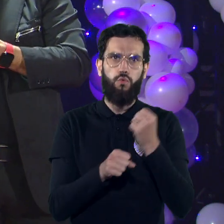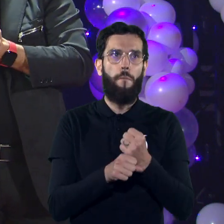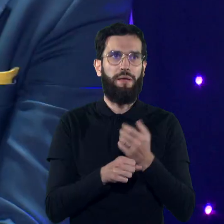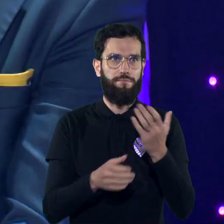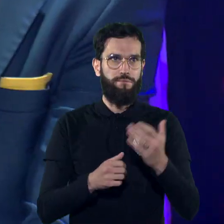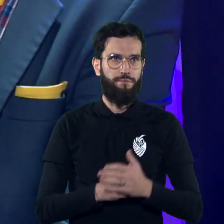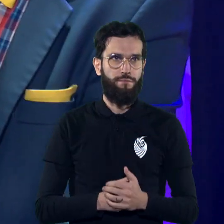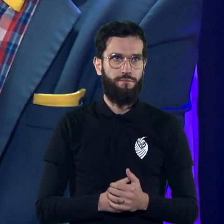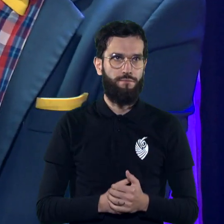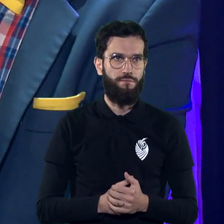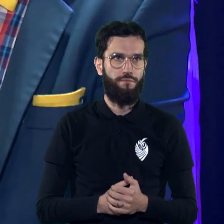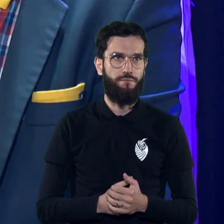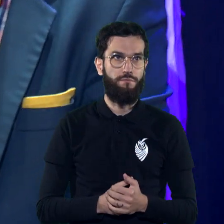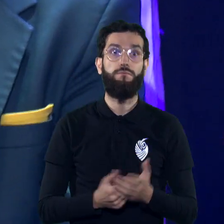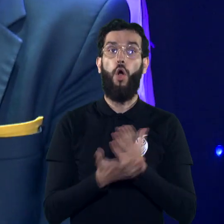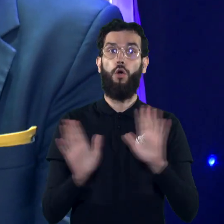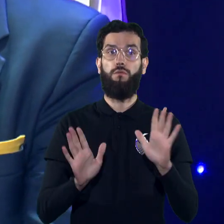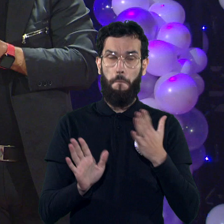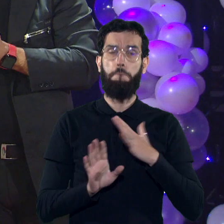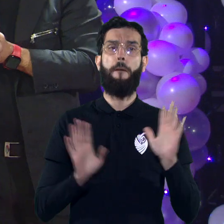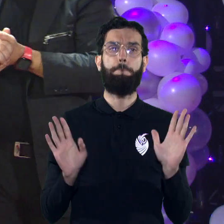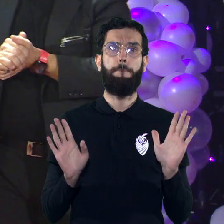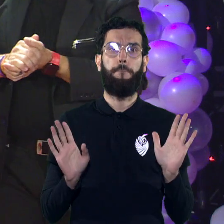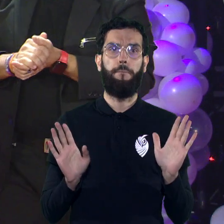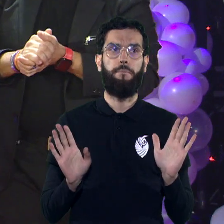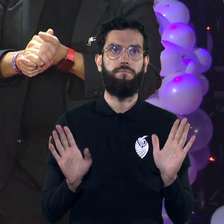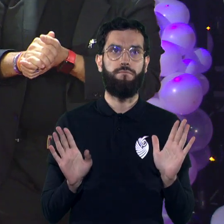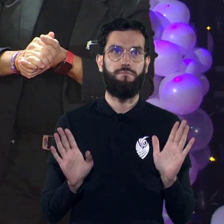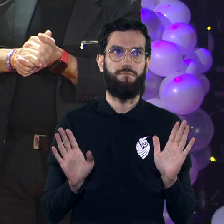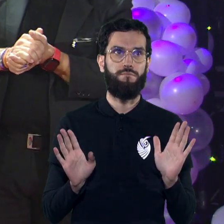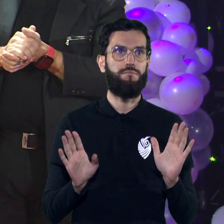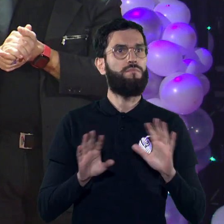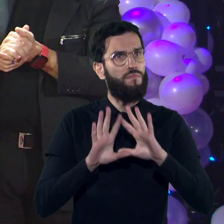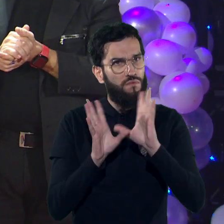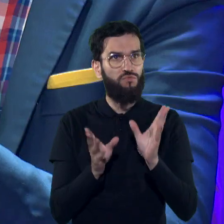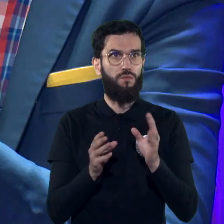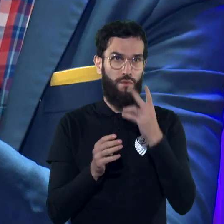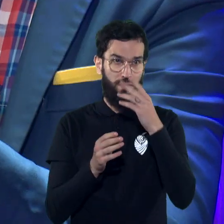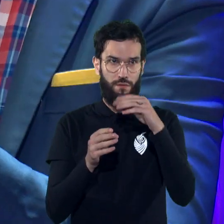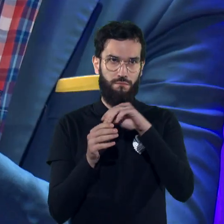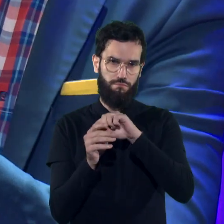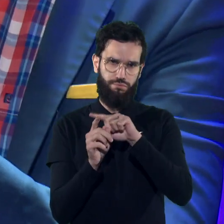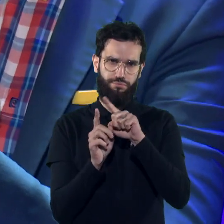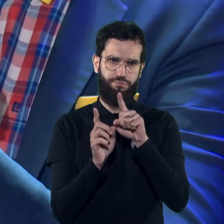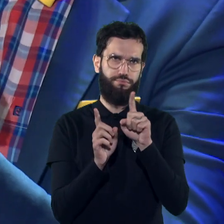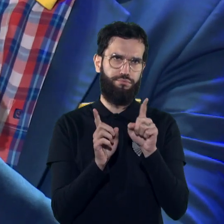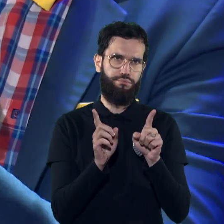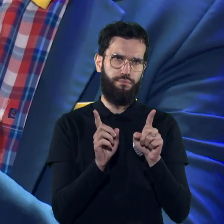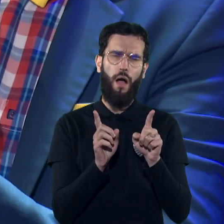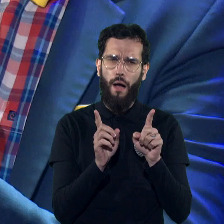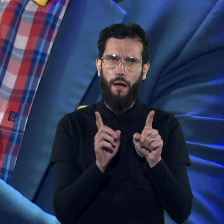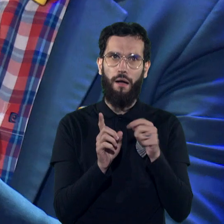presne týmto štýlom. Hotovo, mám ju. Nete. Jasné, všetky karty sú obrázkom hore.